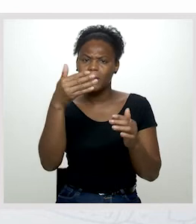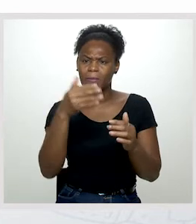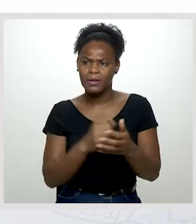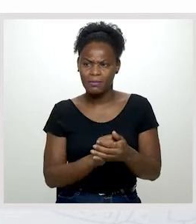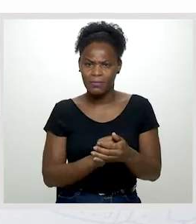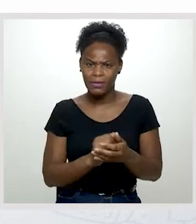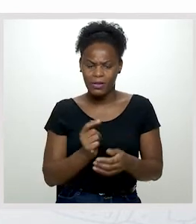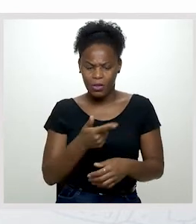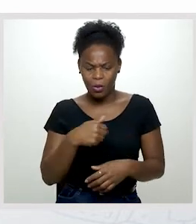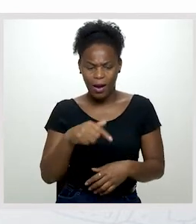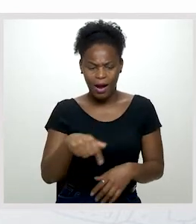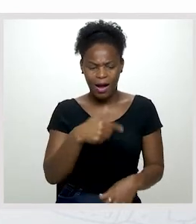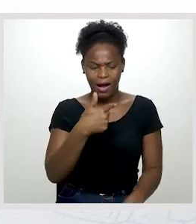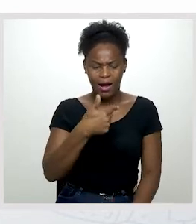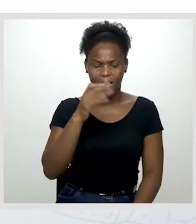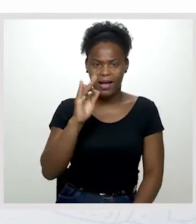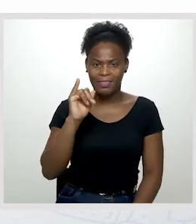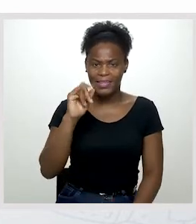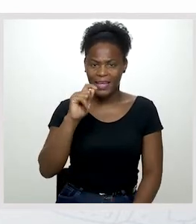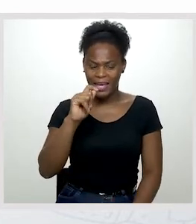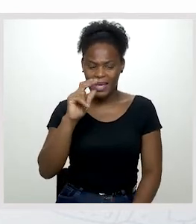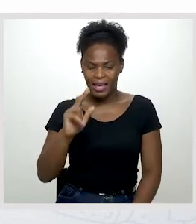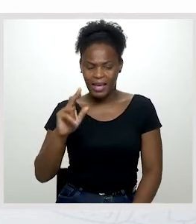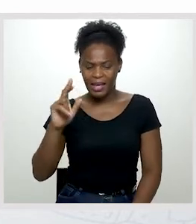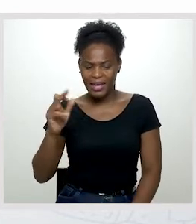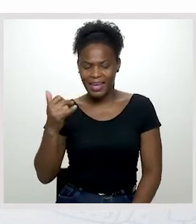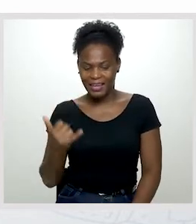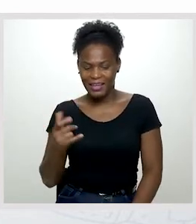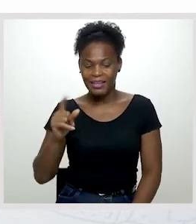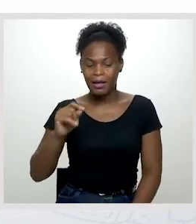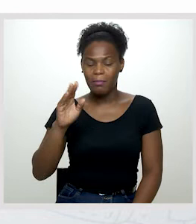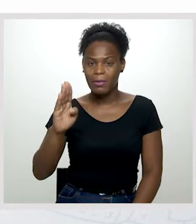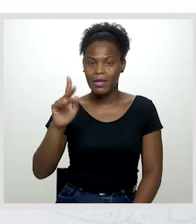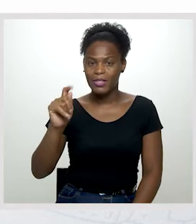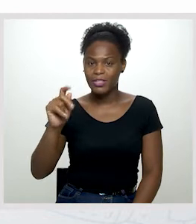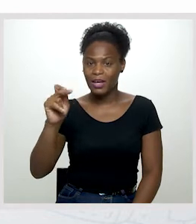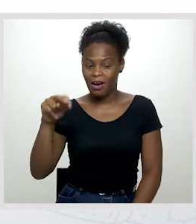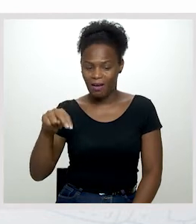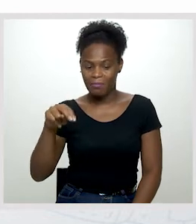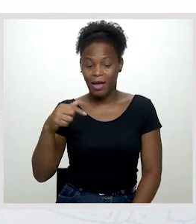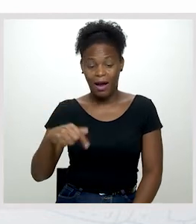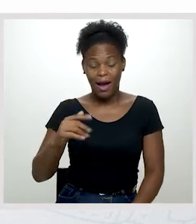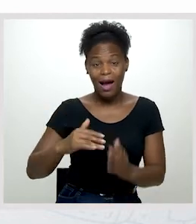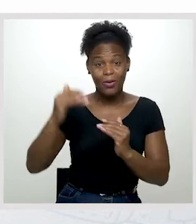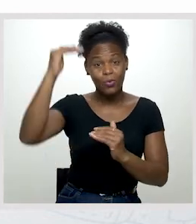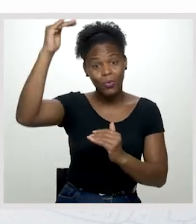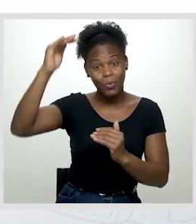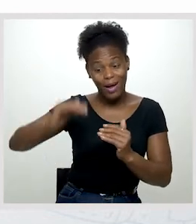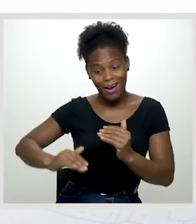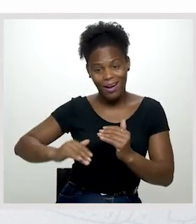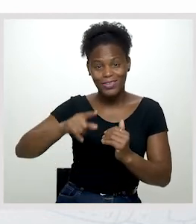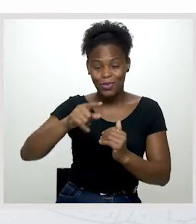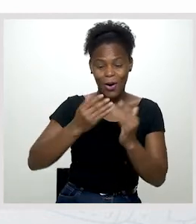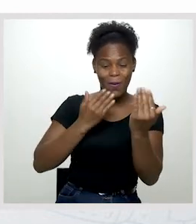Thierry et Jean. Et entre parenthèses, on a la taille. C'est-à-dire que vous allez